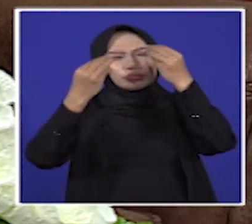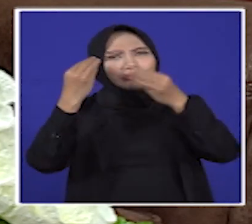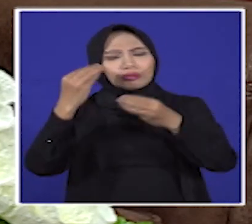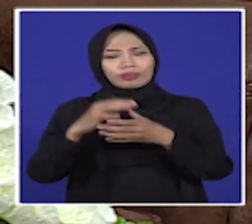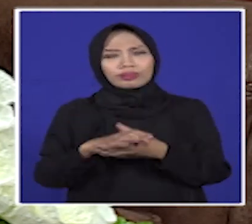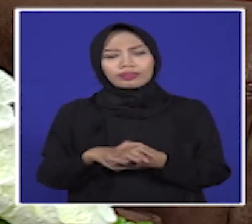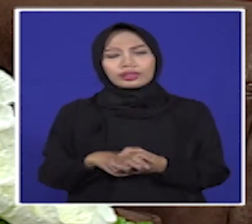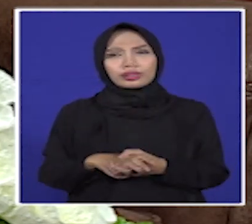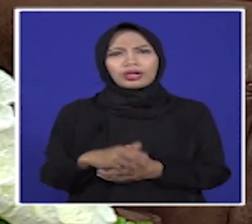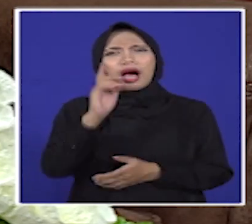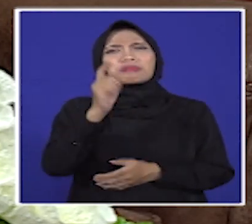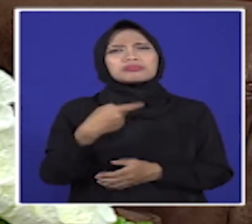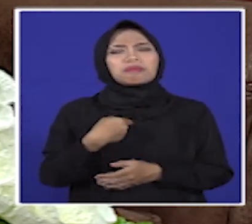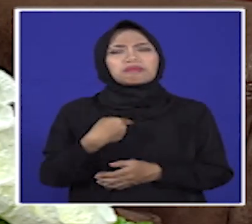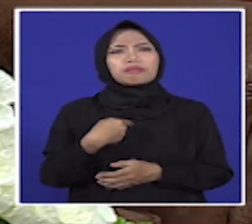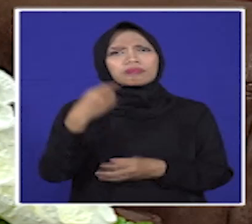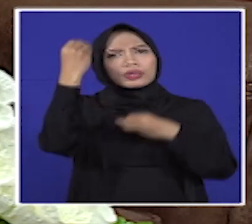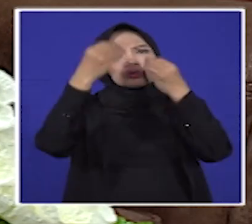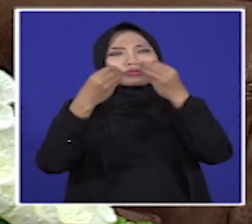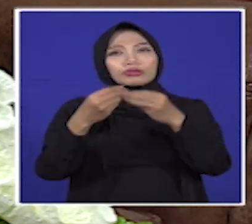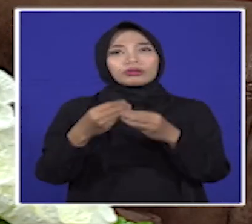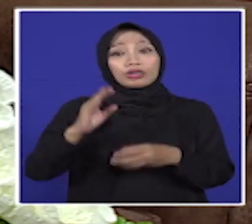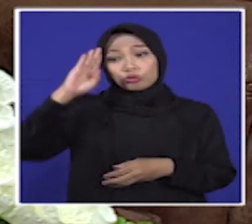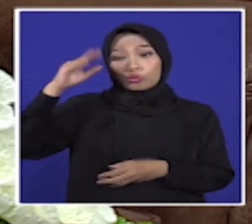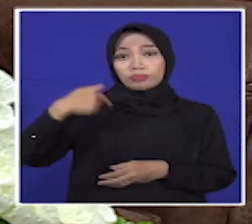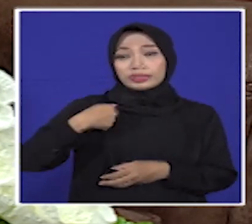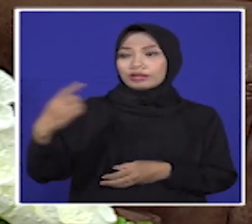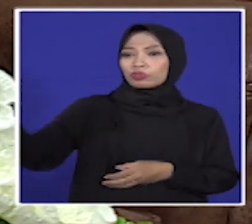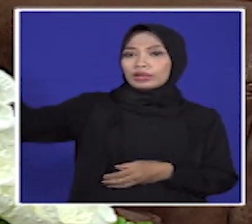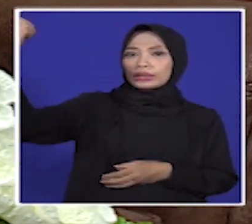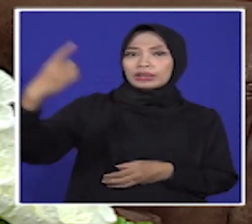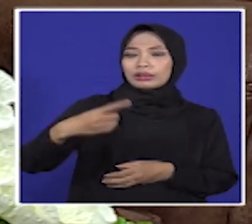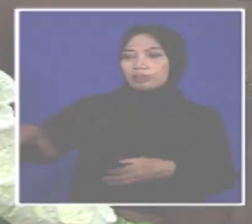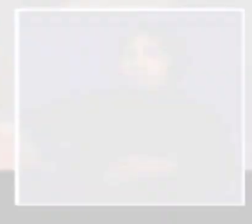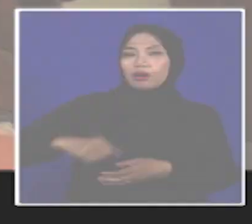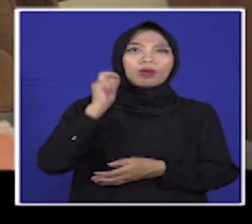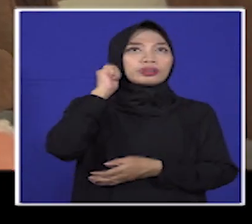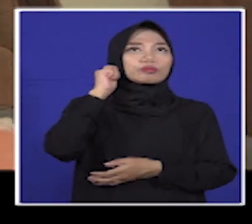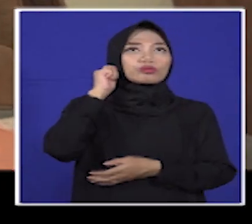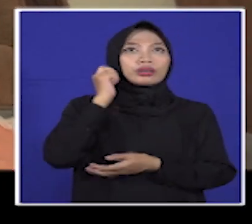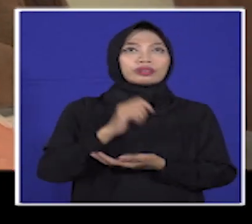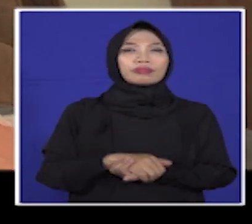Karena jadi gini Mbak, waktu itu suami saya pulang sambil bawa perempuan.